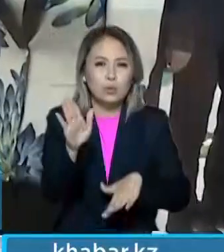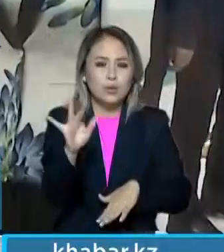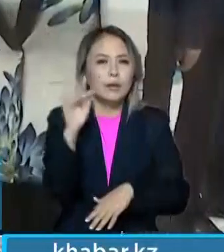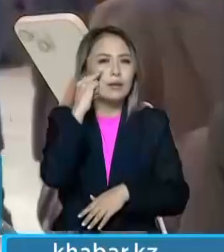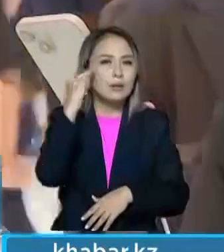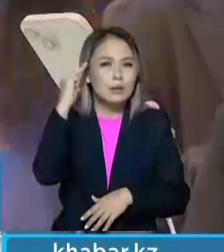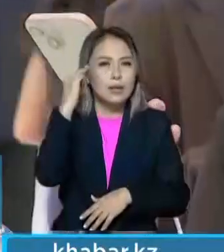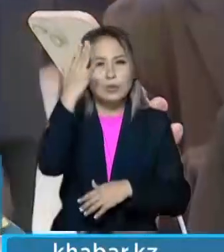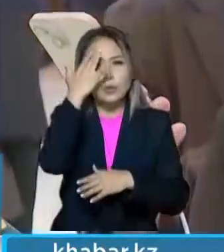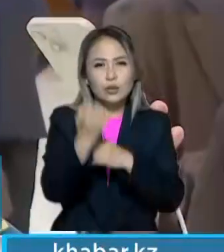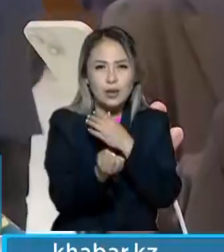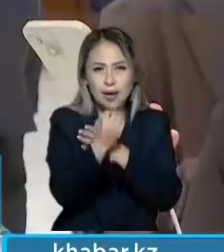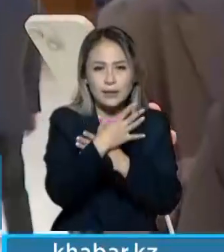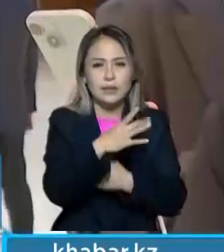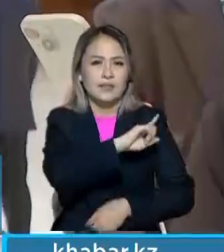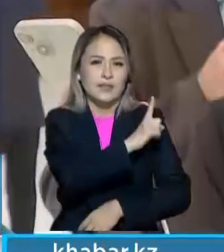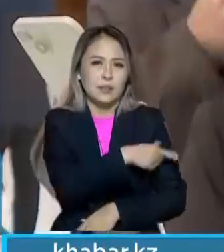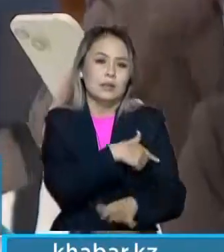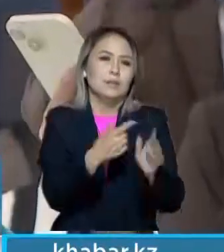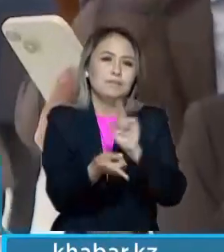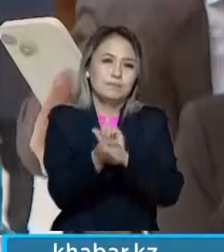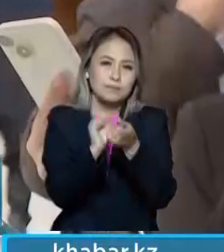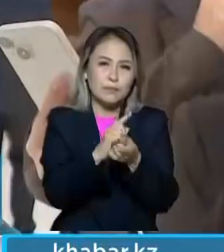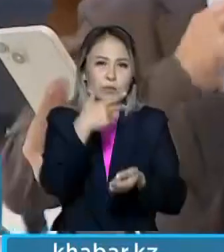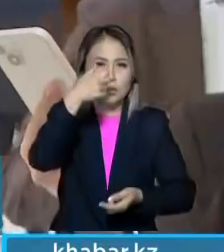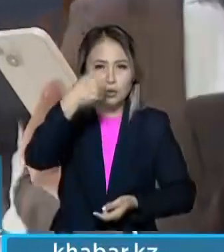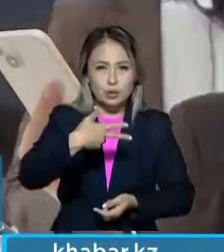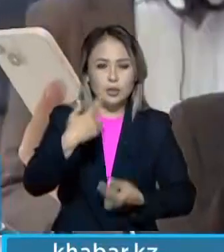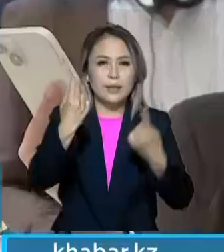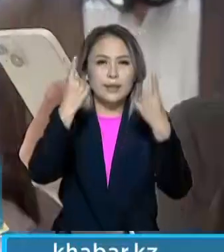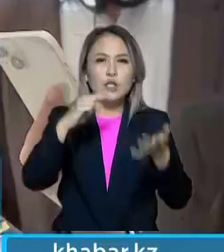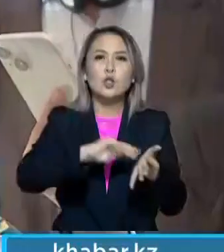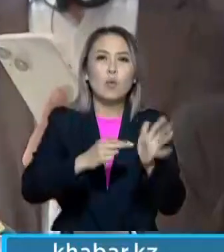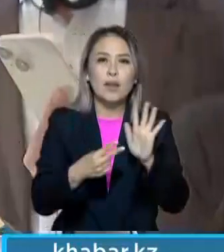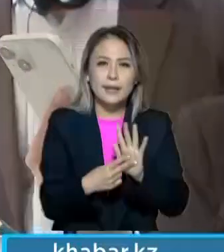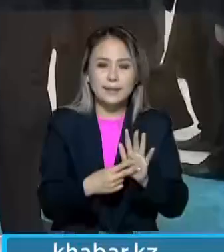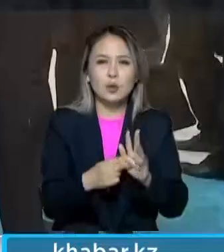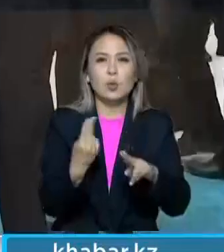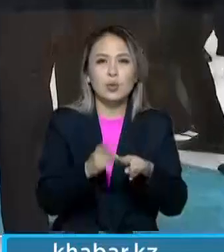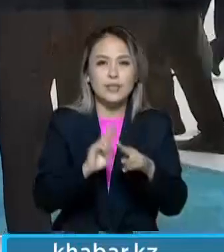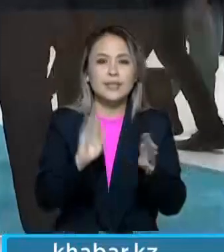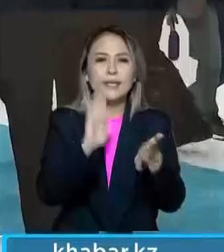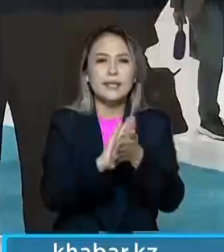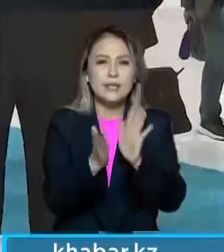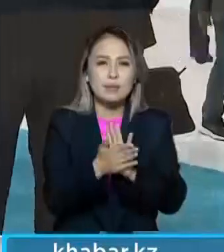Қазақстан-Қытай мұнай құбырын қуаттылығын кеңейту осы үш ірі жобаларды осы келісім шартта қол қойылды.